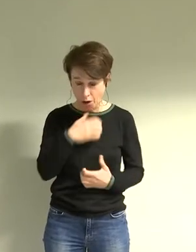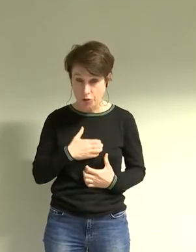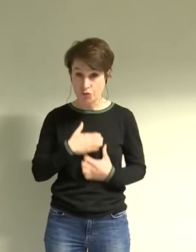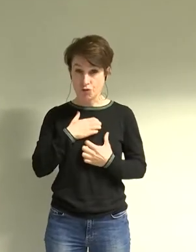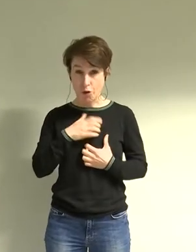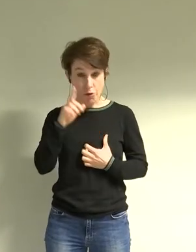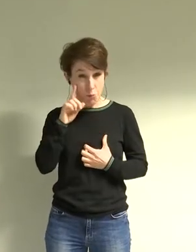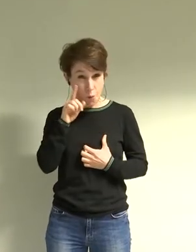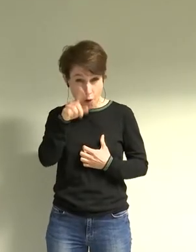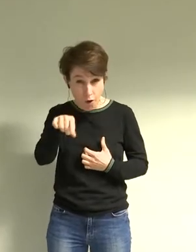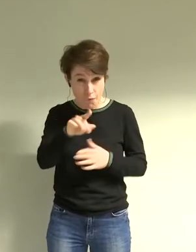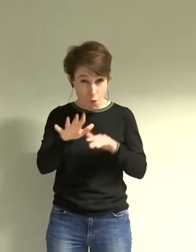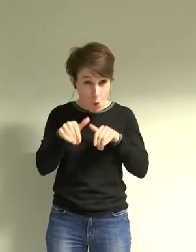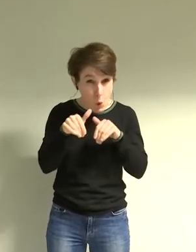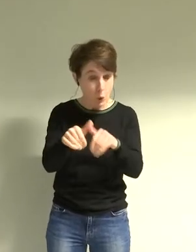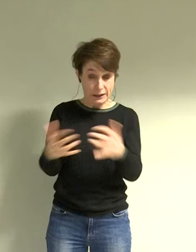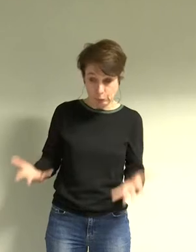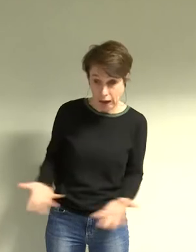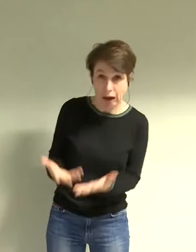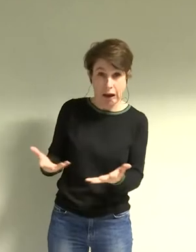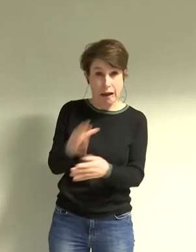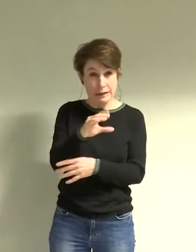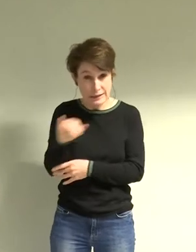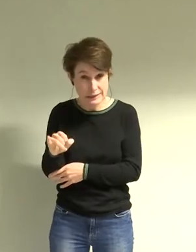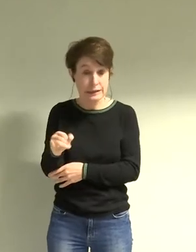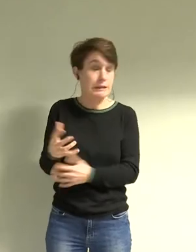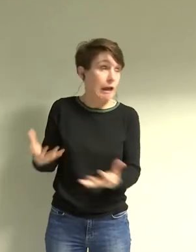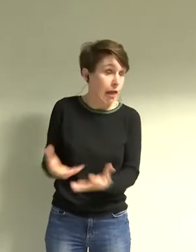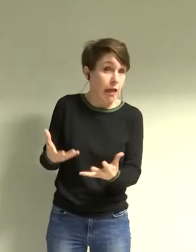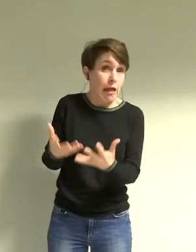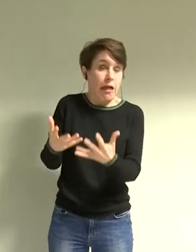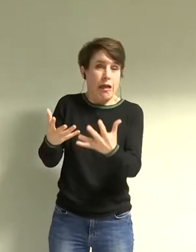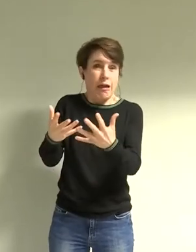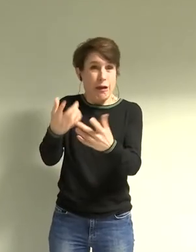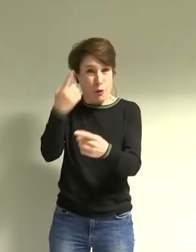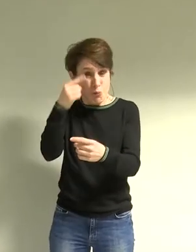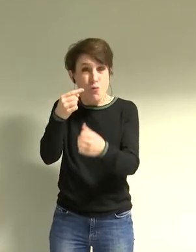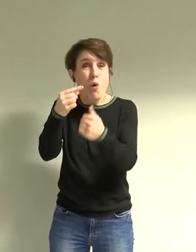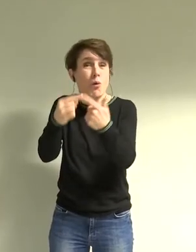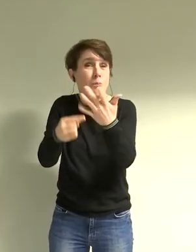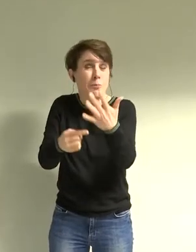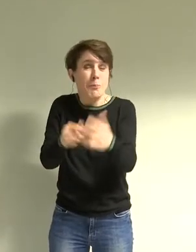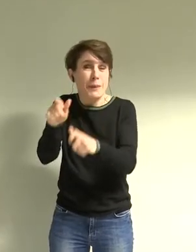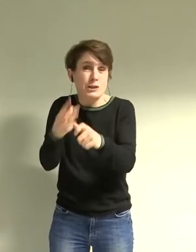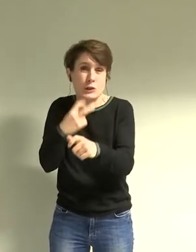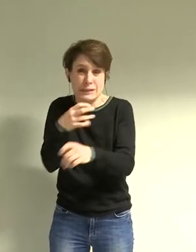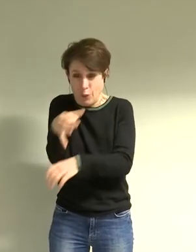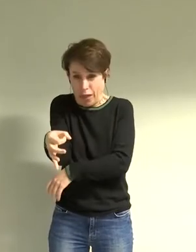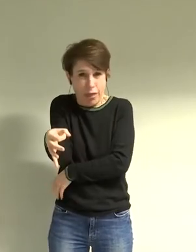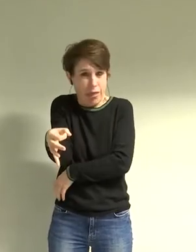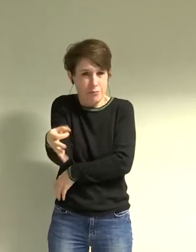aussi lourde que vous criez une telle usine à gaz pour une poignée de personnes des